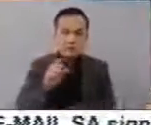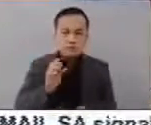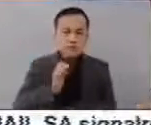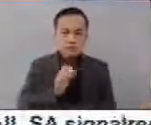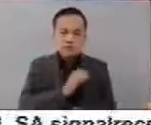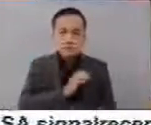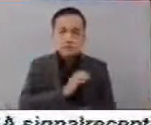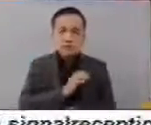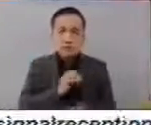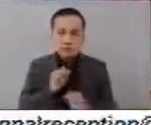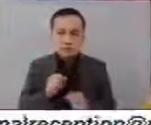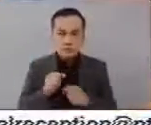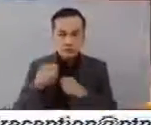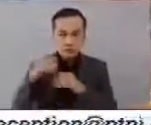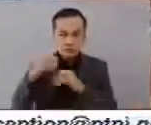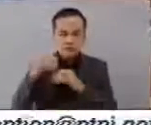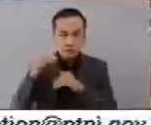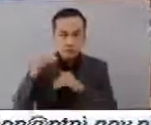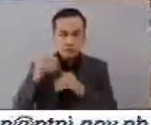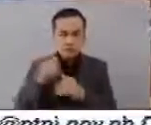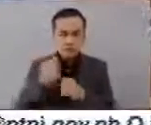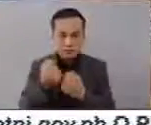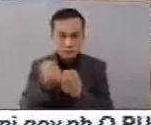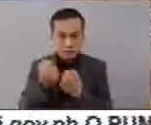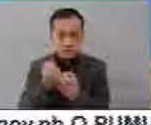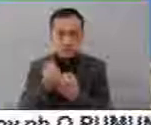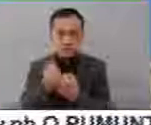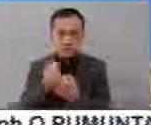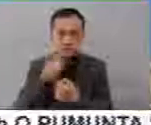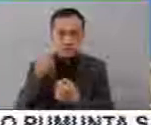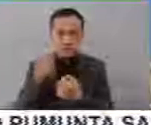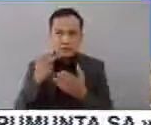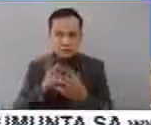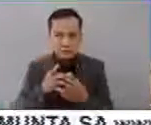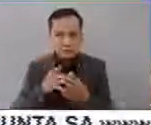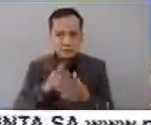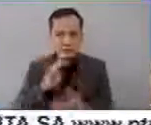and revitalization of our country. Menelas Moras para sa Bayan.